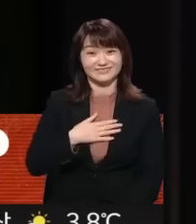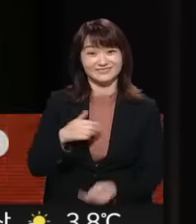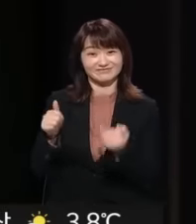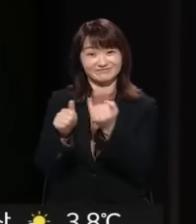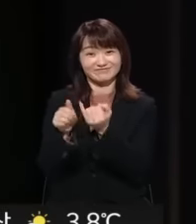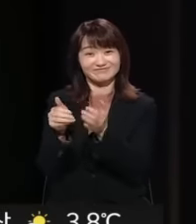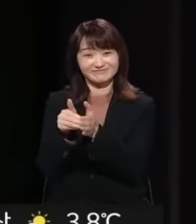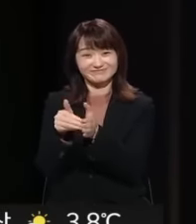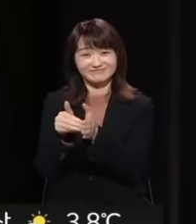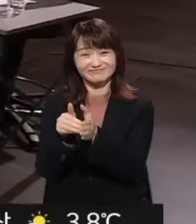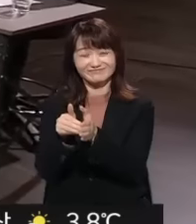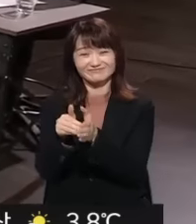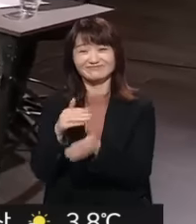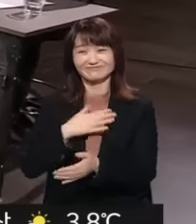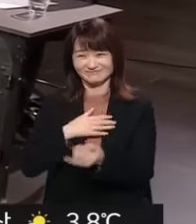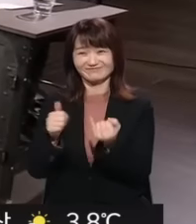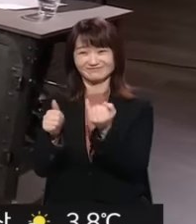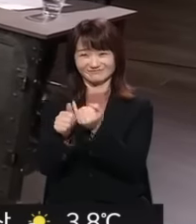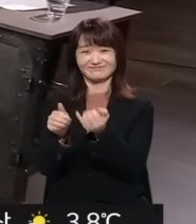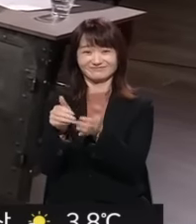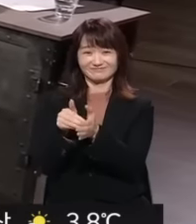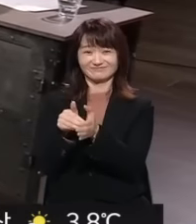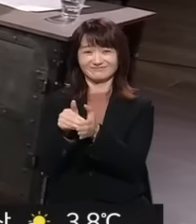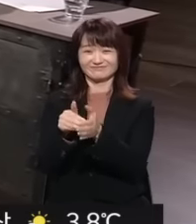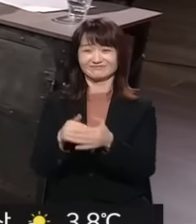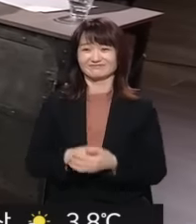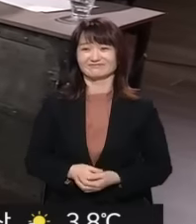결혼했습니다 예 결혼한 사람이에요